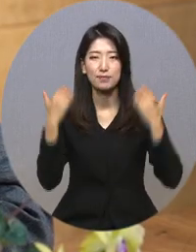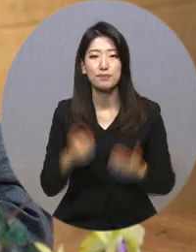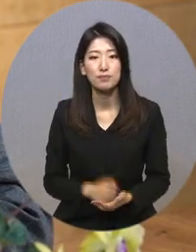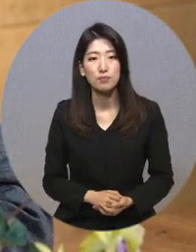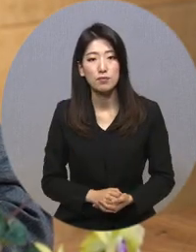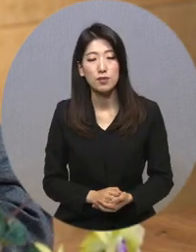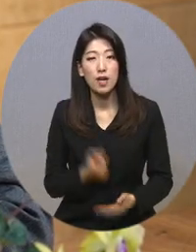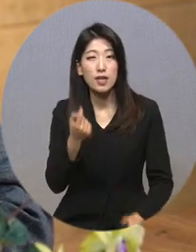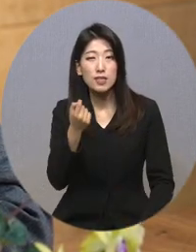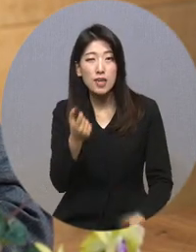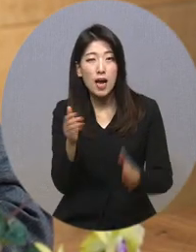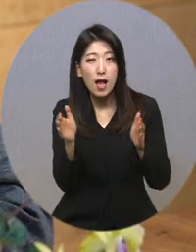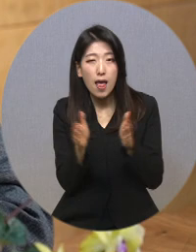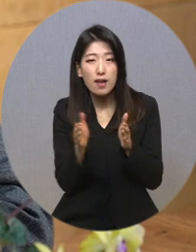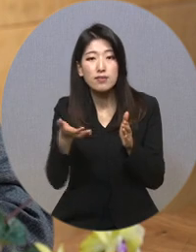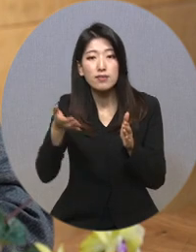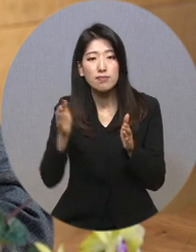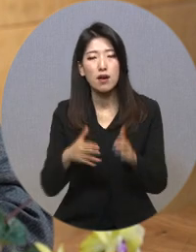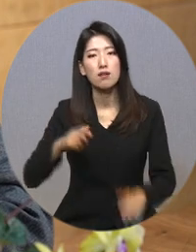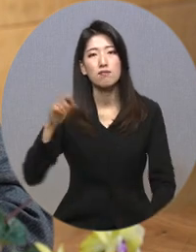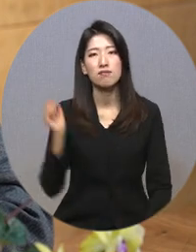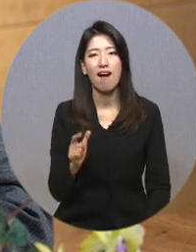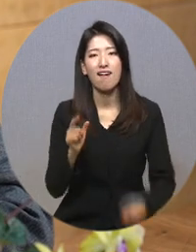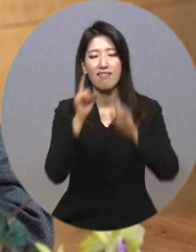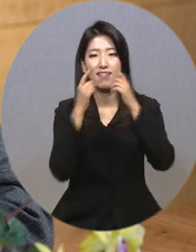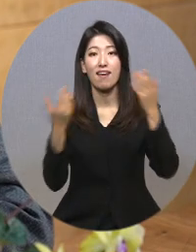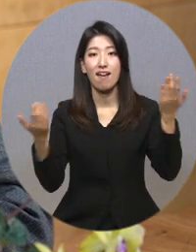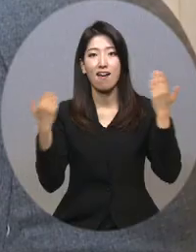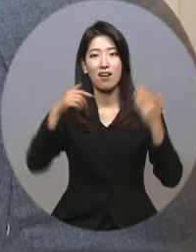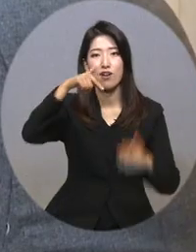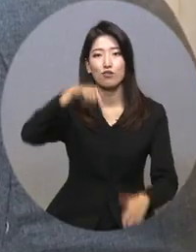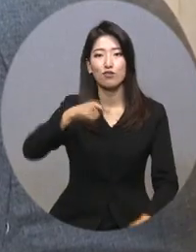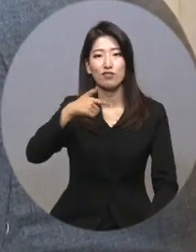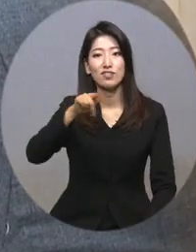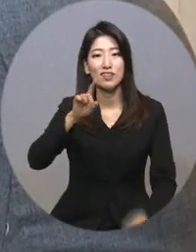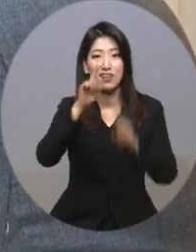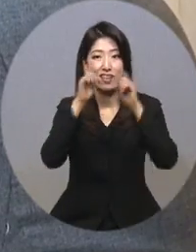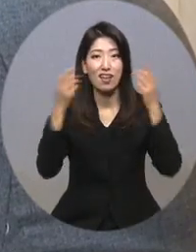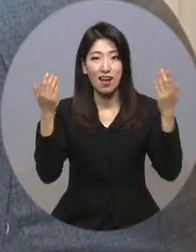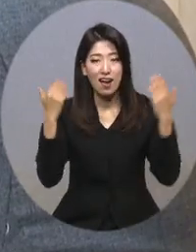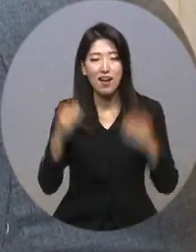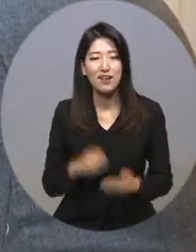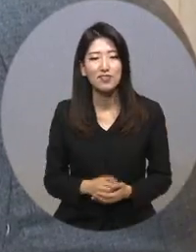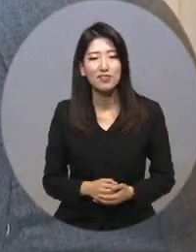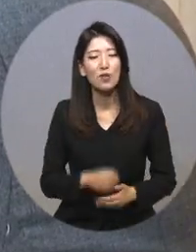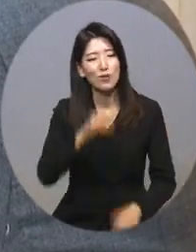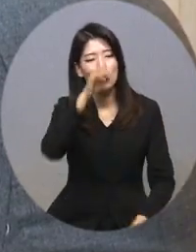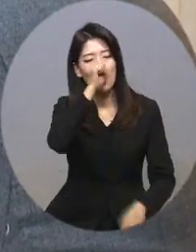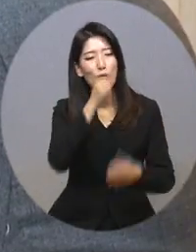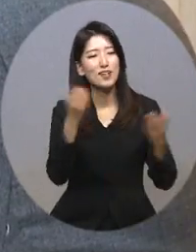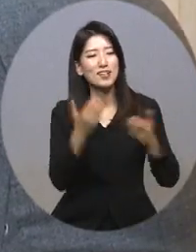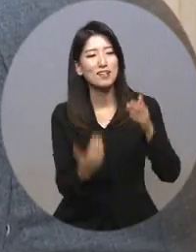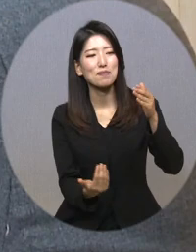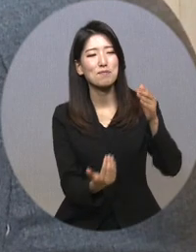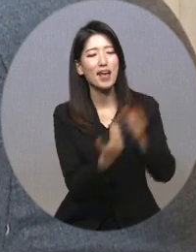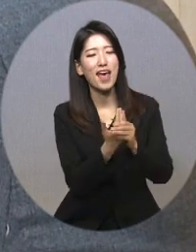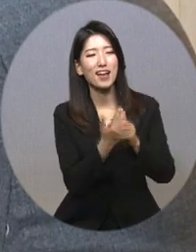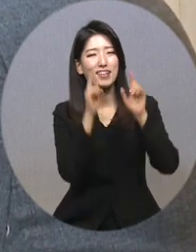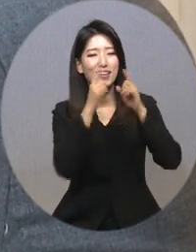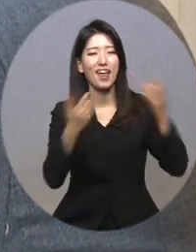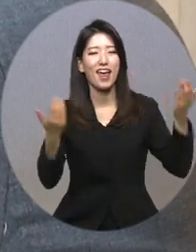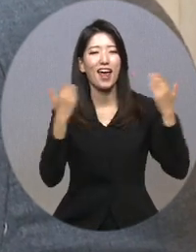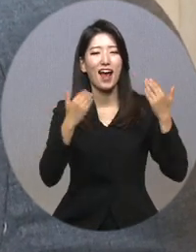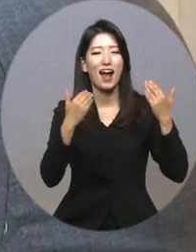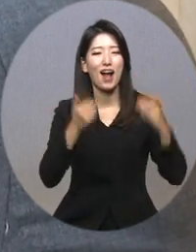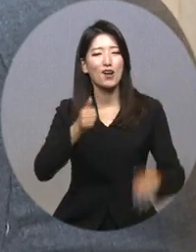작지만 강한 대학, 우리 군장대학교예요. 또 그 카피를 보니까 좋은 일이 생기는 대학, 굿잡 군장대학교라고 이렇게